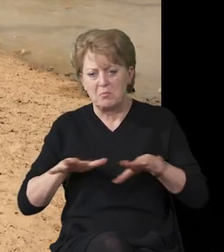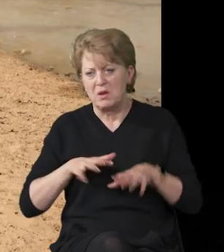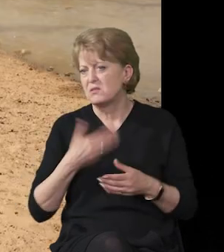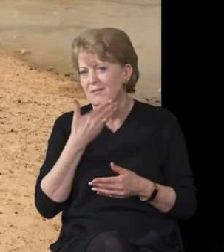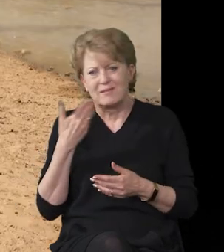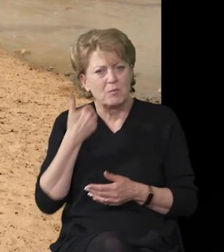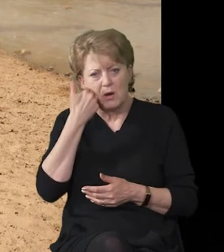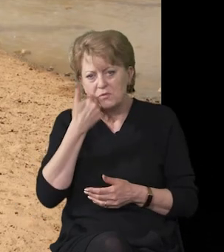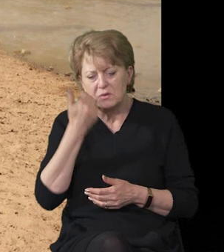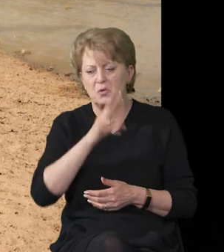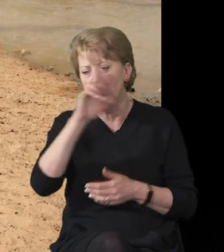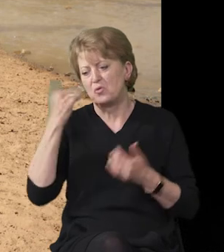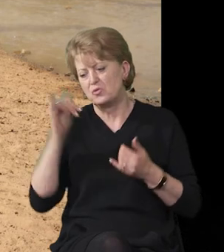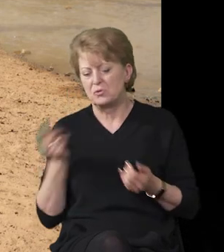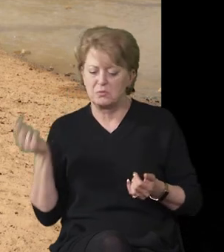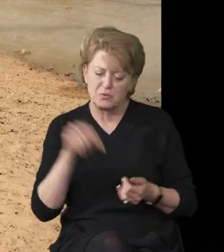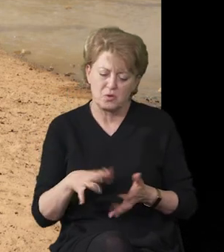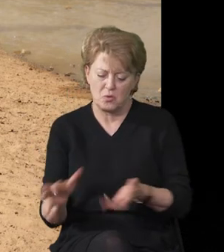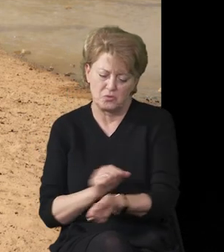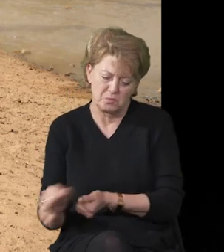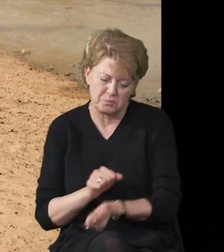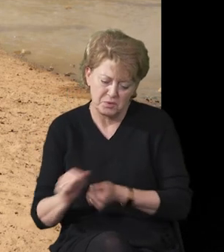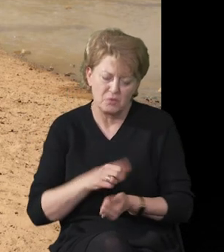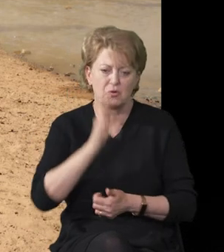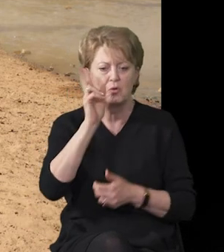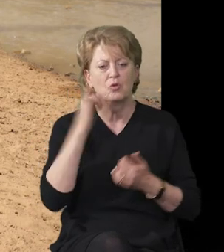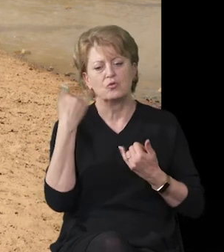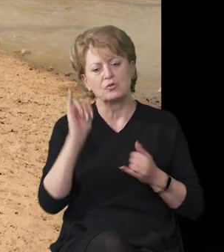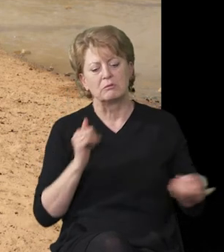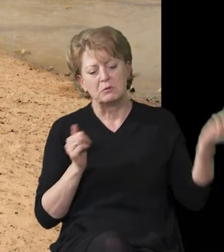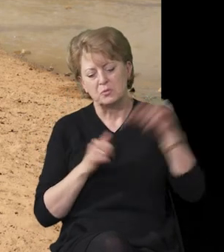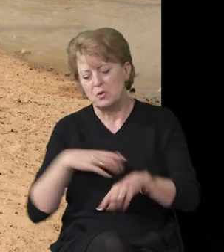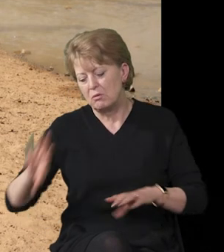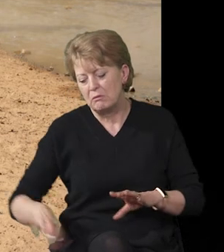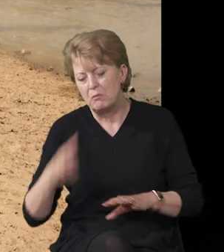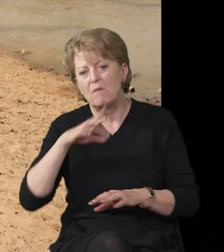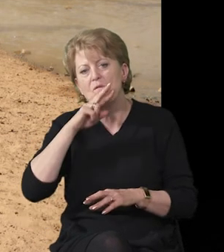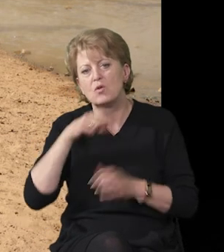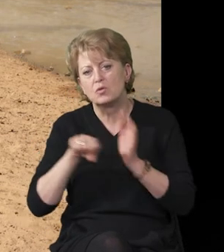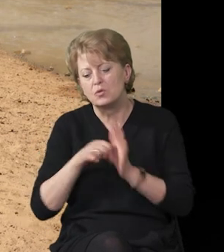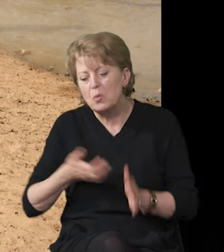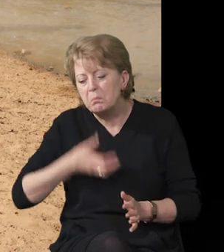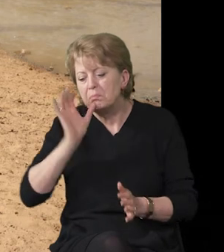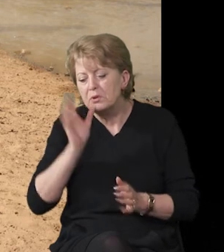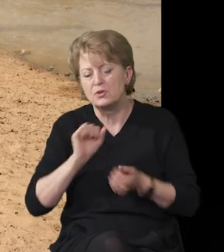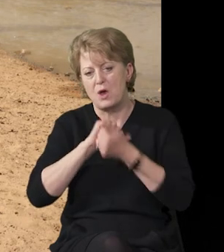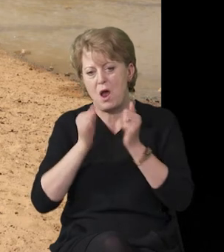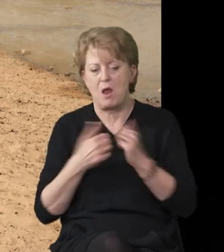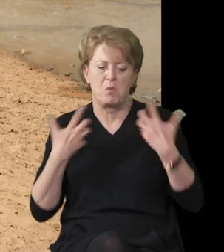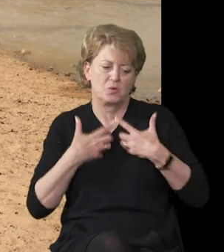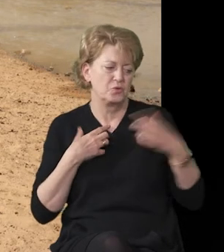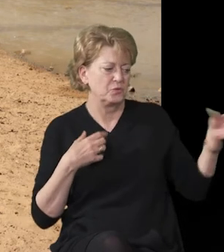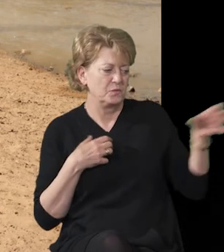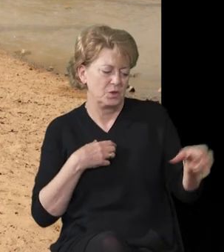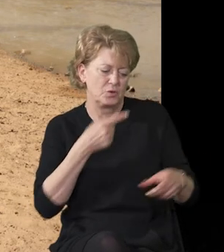swoją odzież, inny nabiera wody do picia, a jeszcze przy okazji poi się tam zwierzęta. Oczywiście te